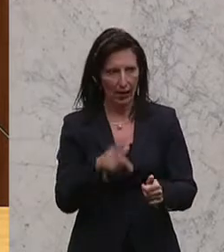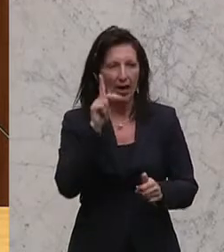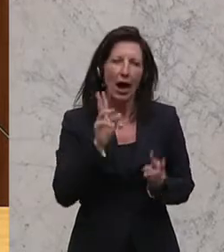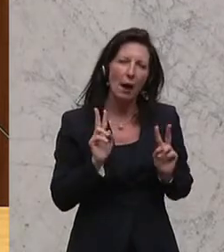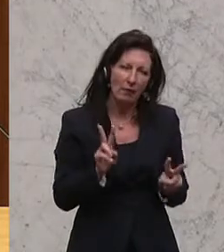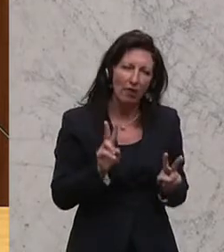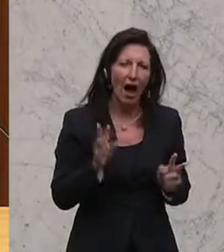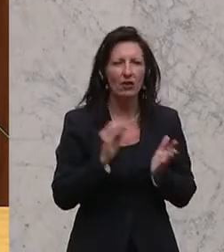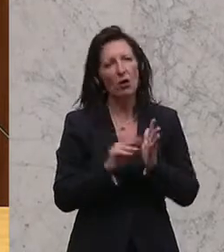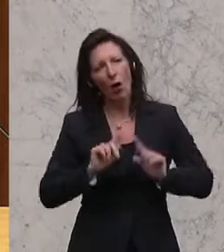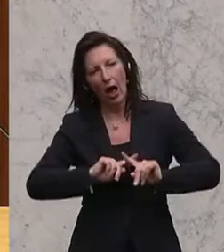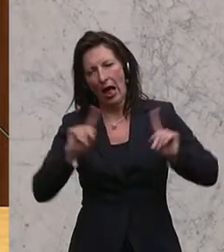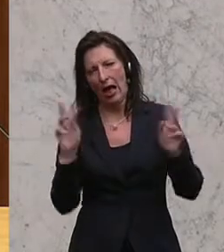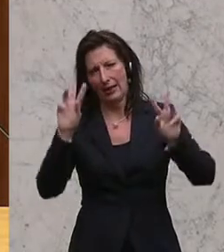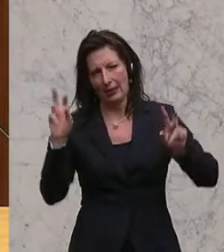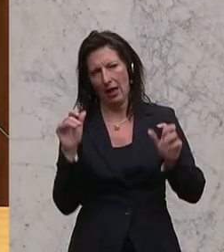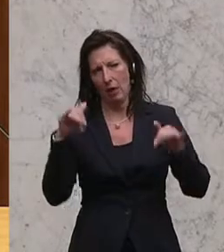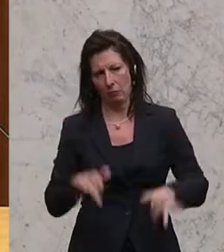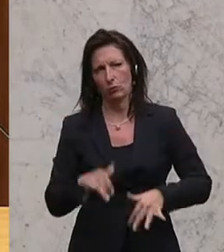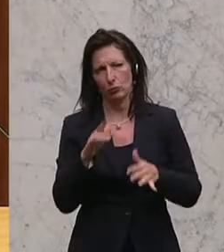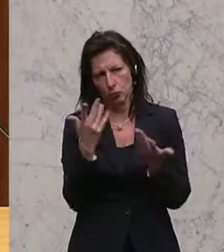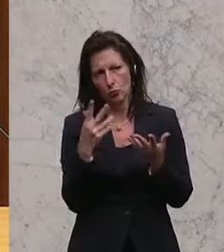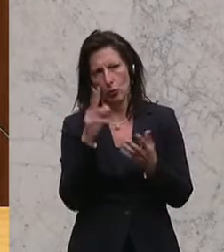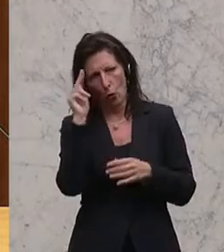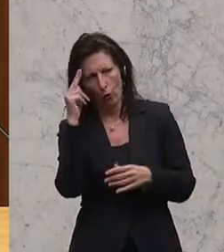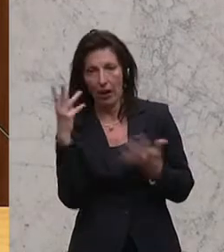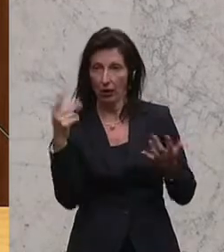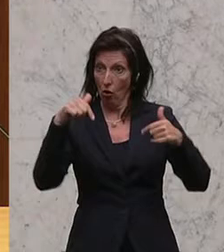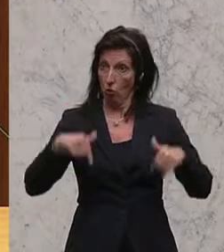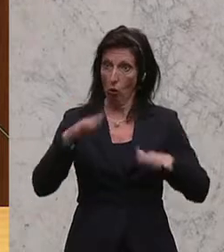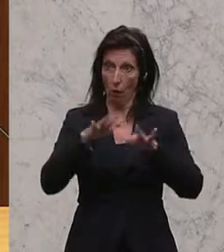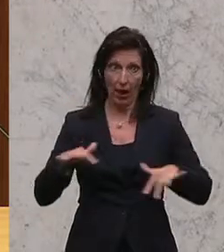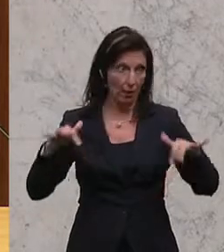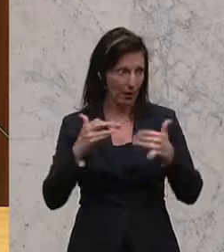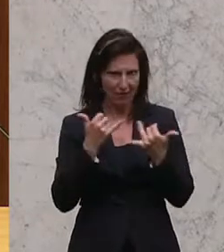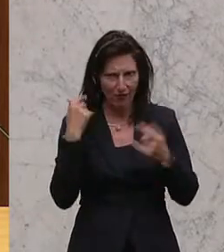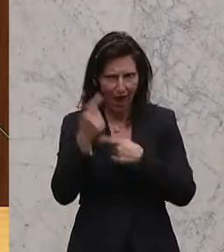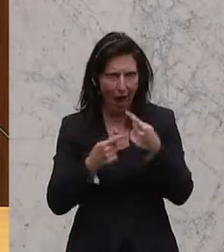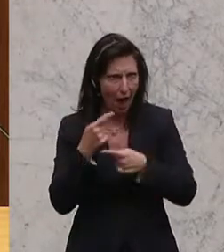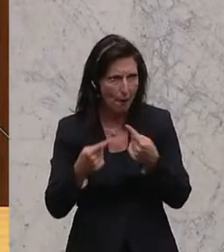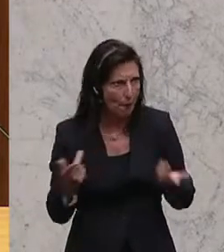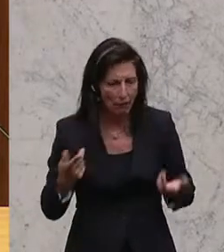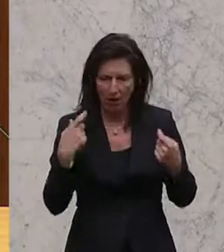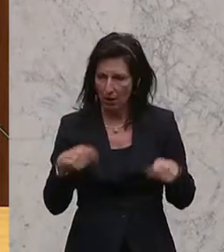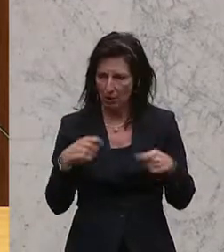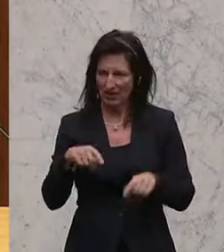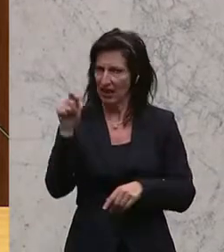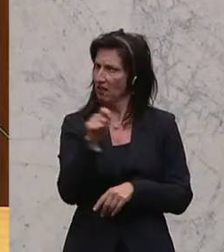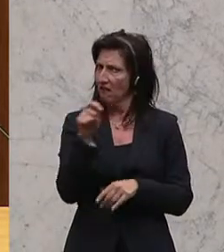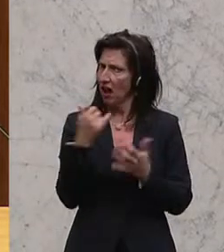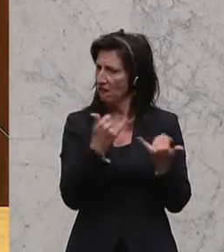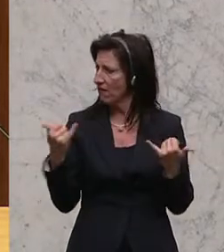anderes hinterfragen, nämlich den Modus, wie das Ganze hier im Parlament läuft, wie die Wahl des Präsidenten an und für sich geregelt